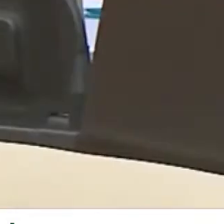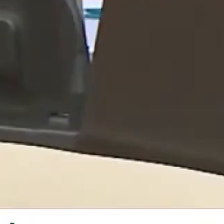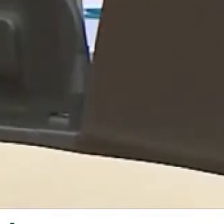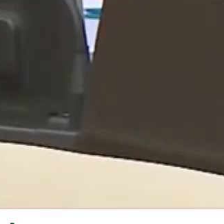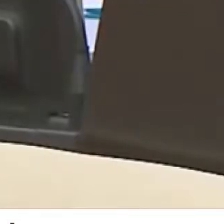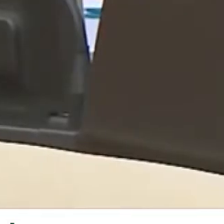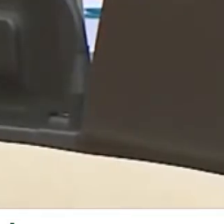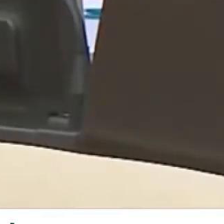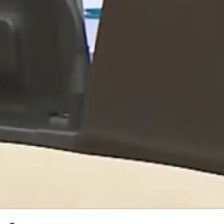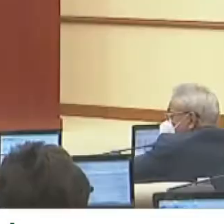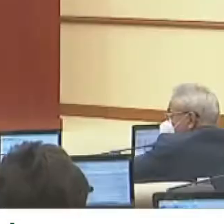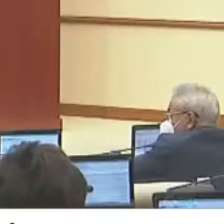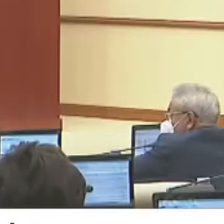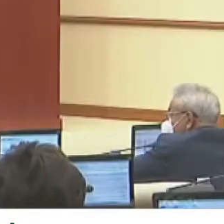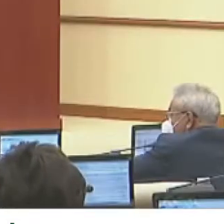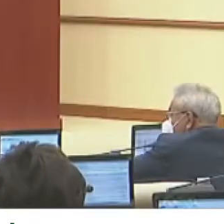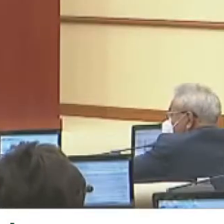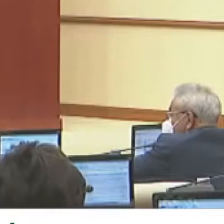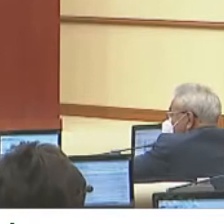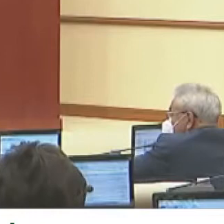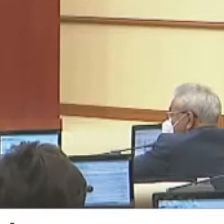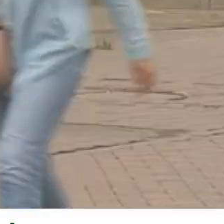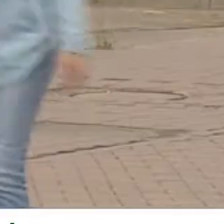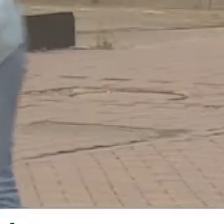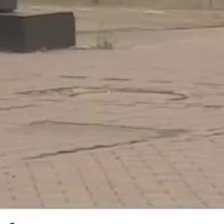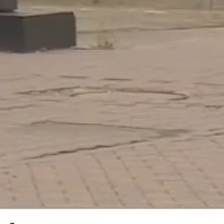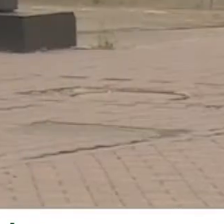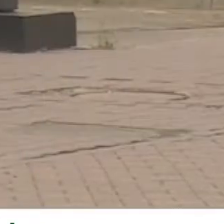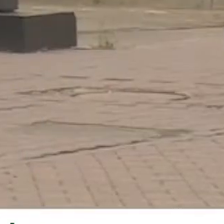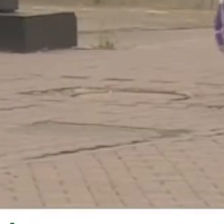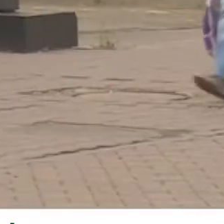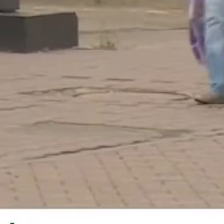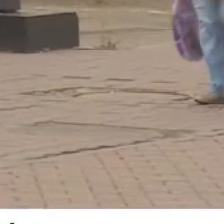келер жылы тұрмыстық зорлық-зомбылыққа қарсы іс-қимыл жөнінде ұлттық баяндама әзірленеді. Бұл құжат